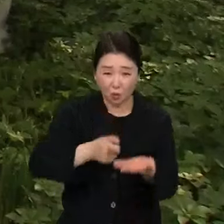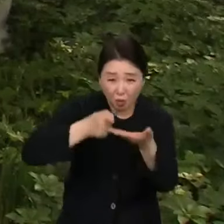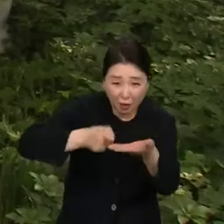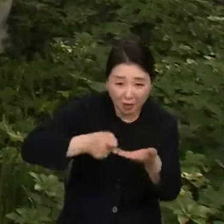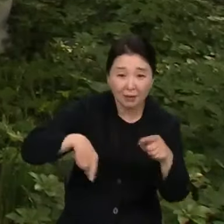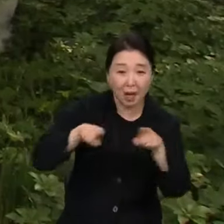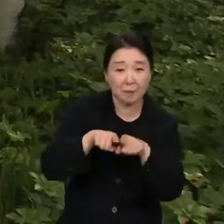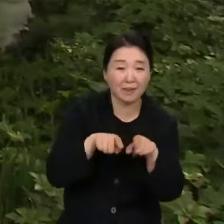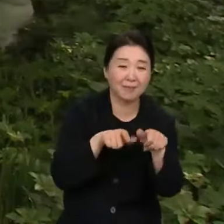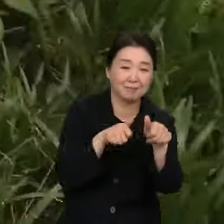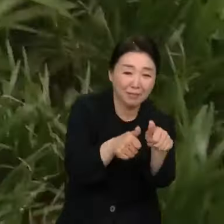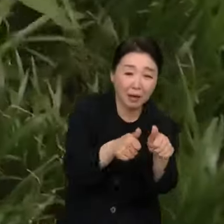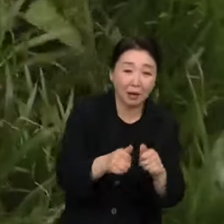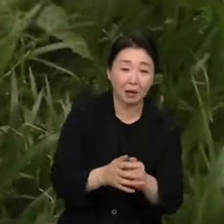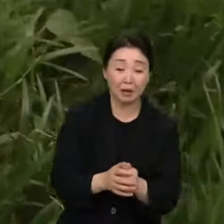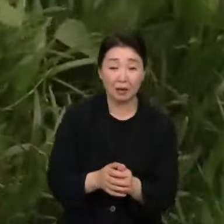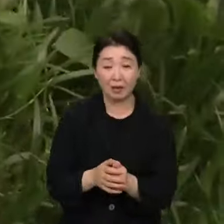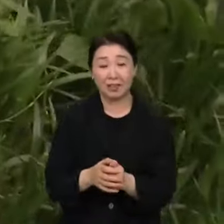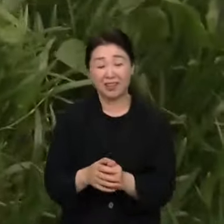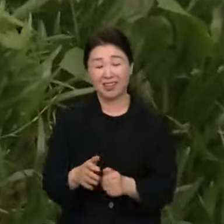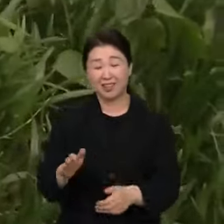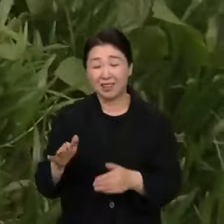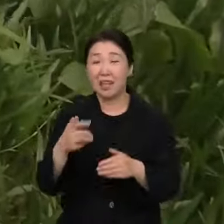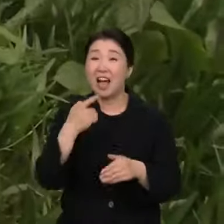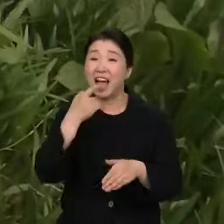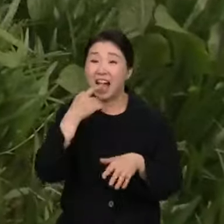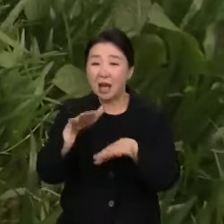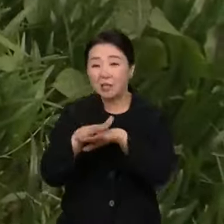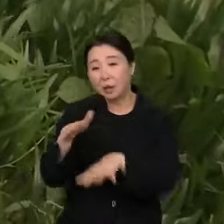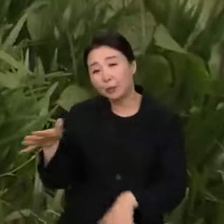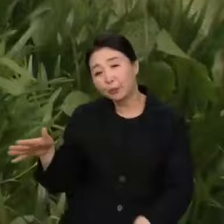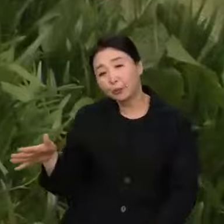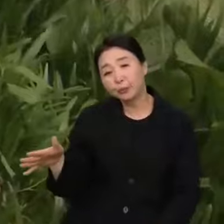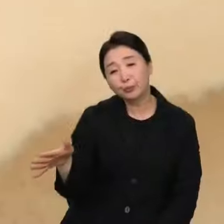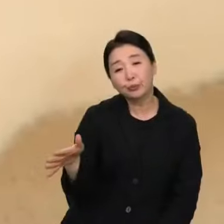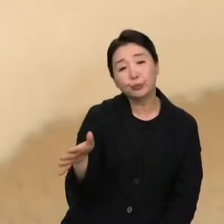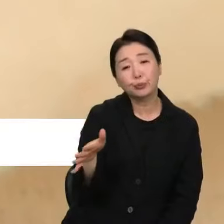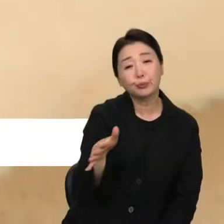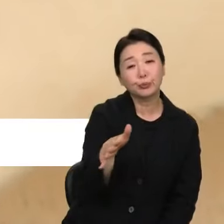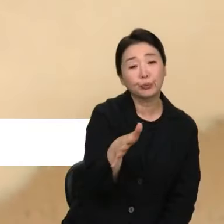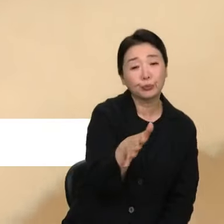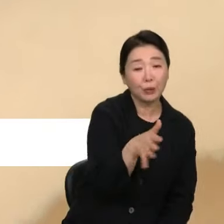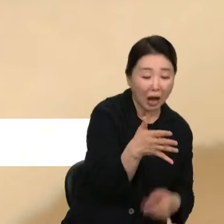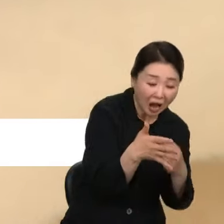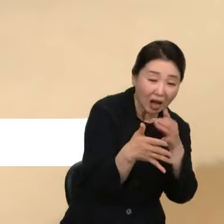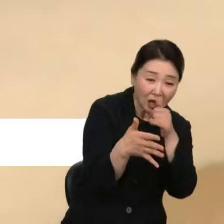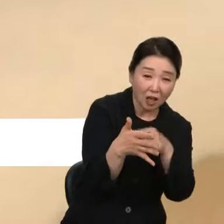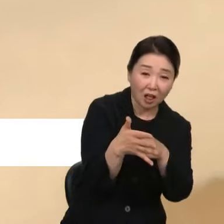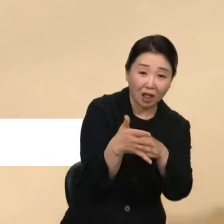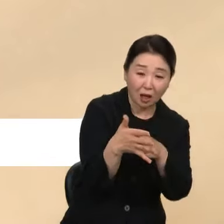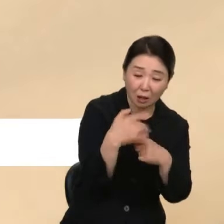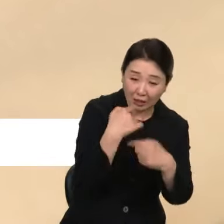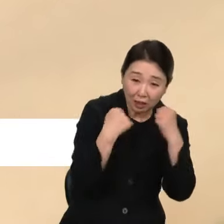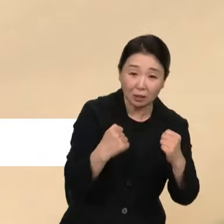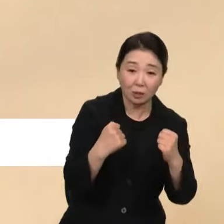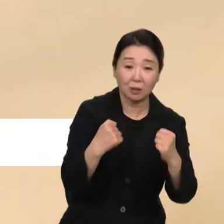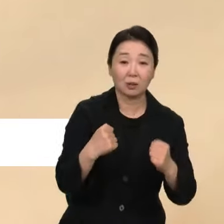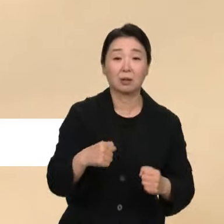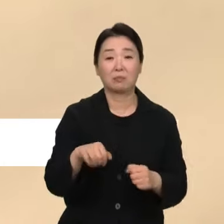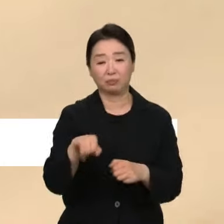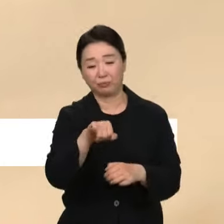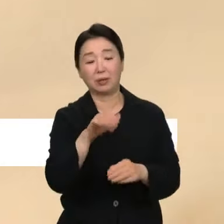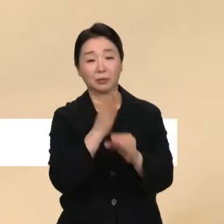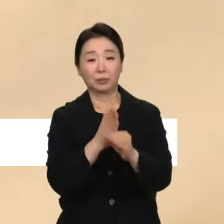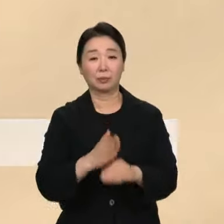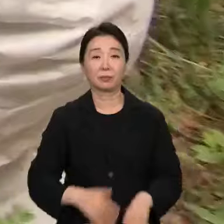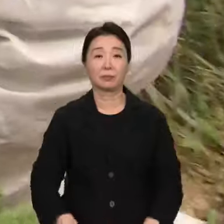봤습니다. 산책로 옆 숲을 하얀 천으로 훑습니다. 아, 저기 있다. 이게 살아있는 거예요? 네, 지금 기어다니고